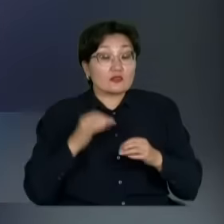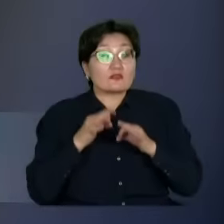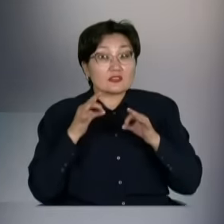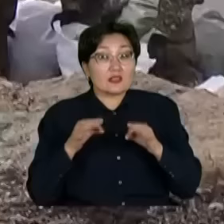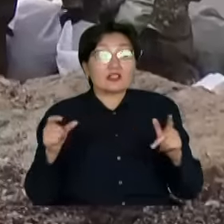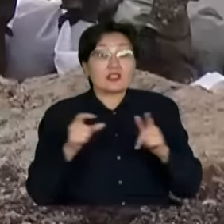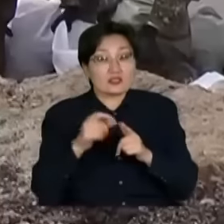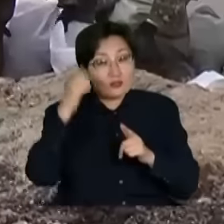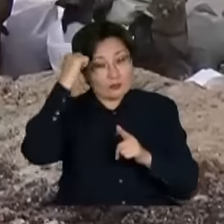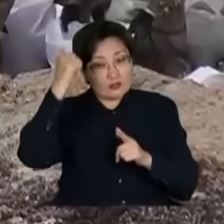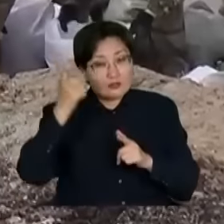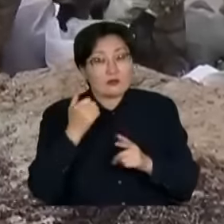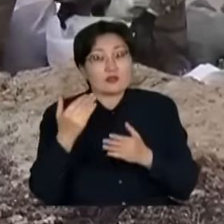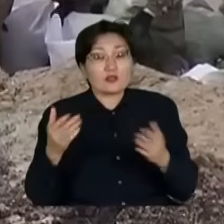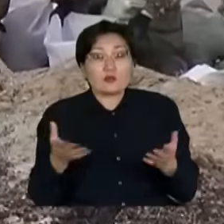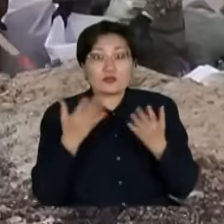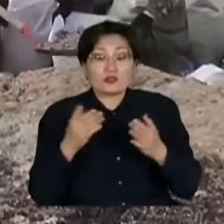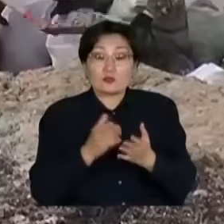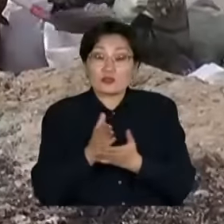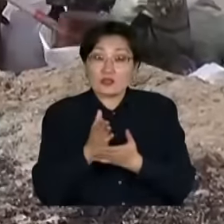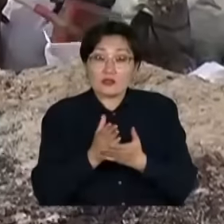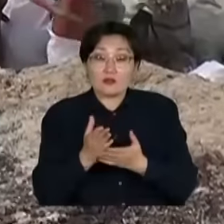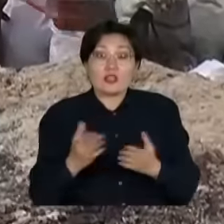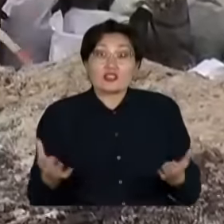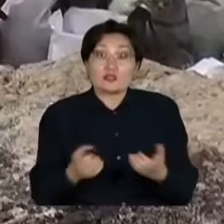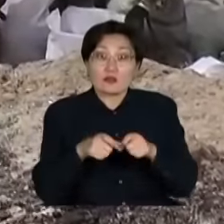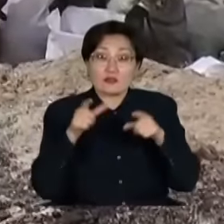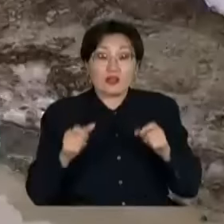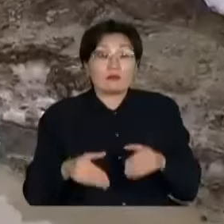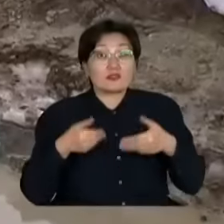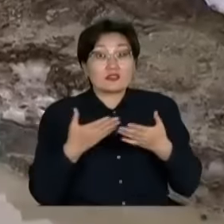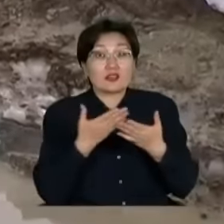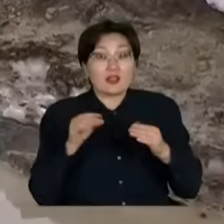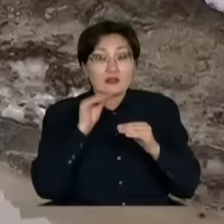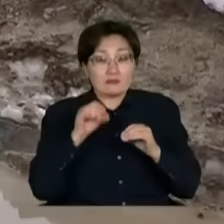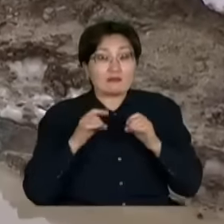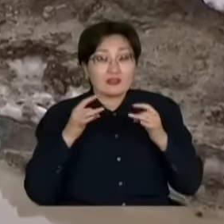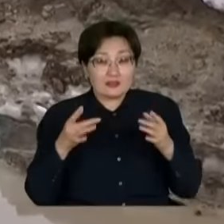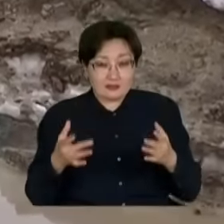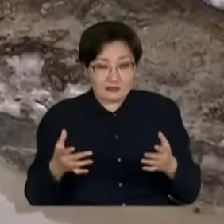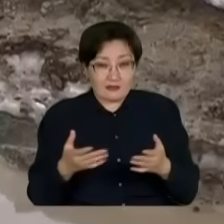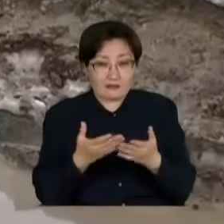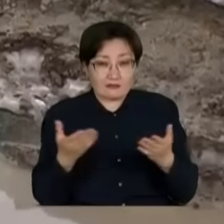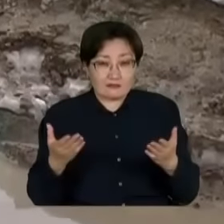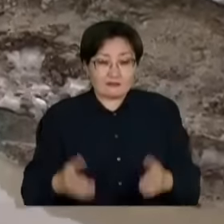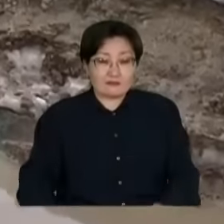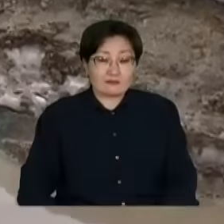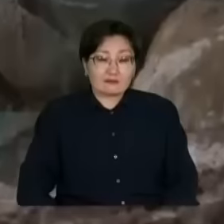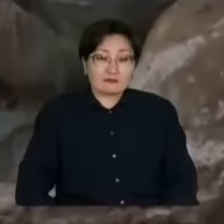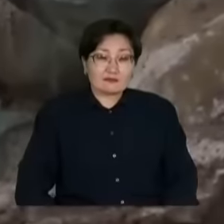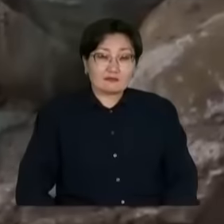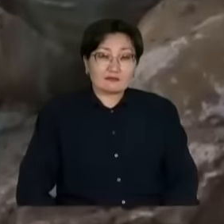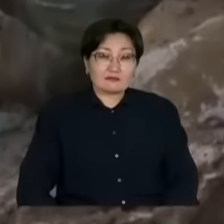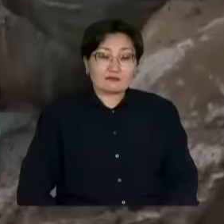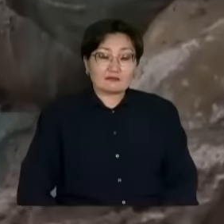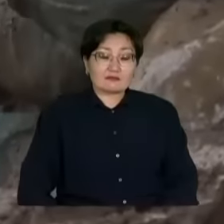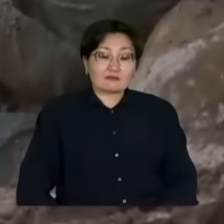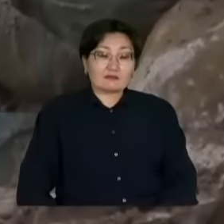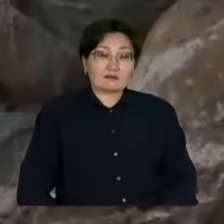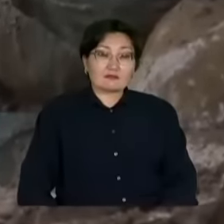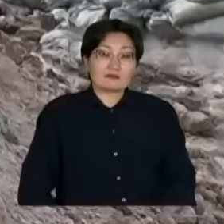слова благодарности за нелёгкую службу спасателей и Поздравляем с профессиональным праздником Владислав Иващенко хагель